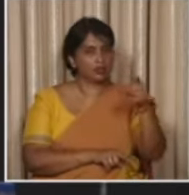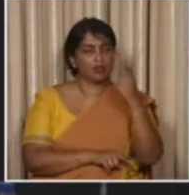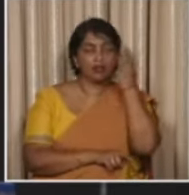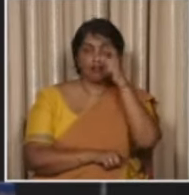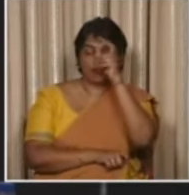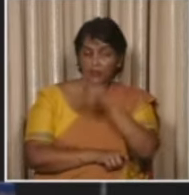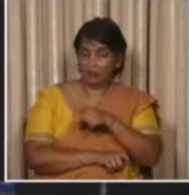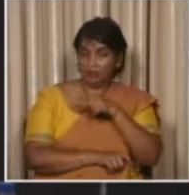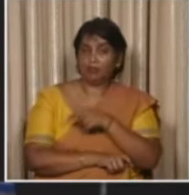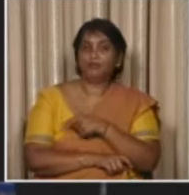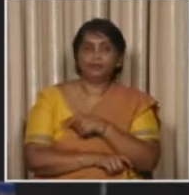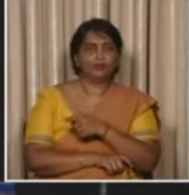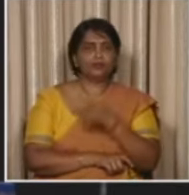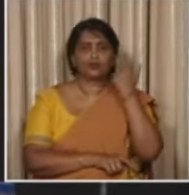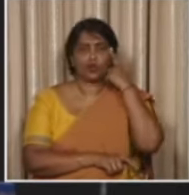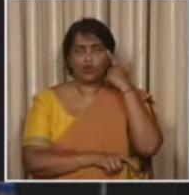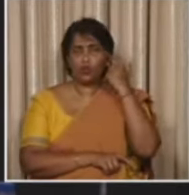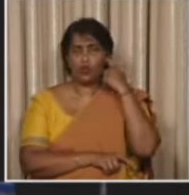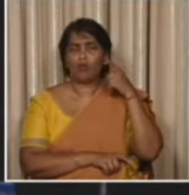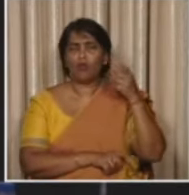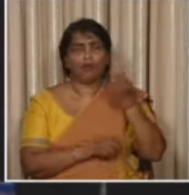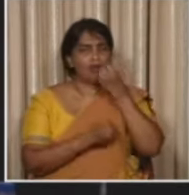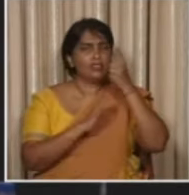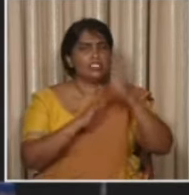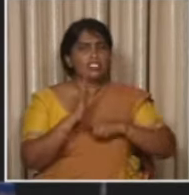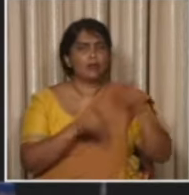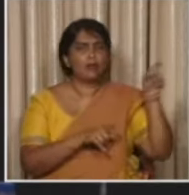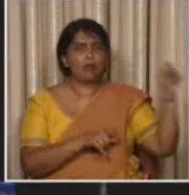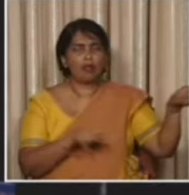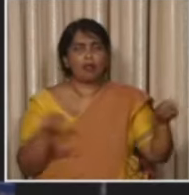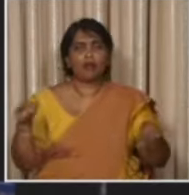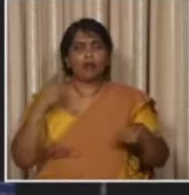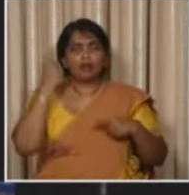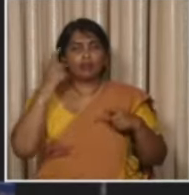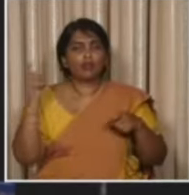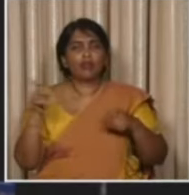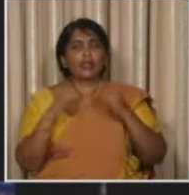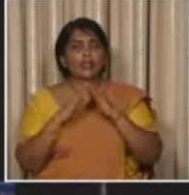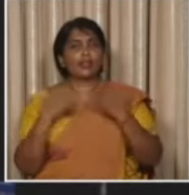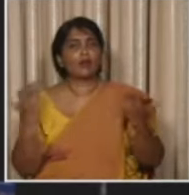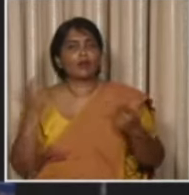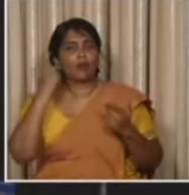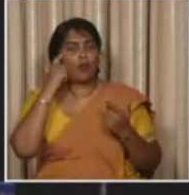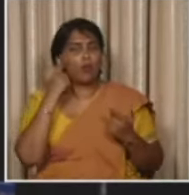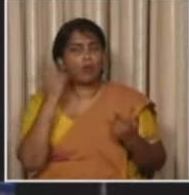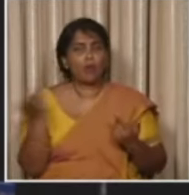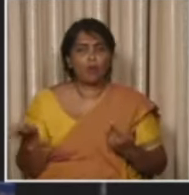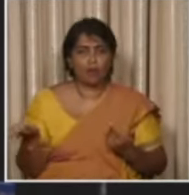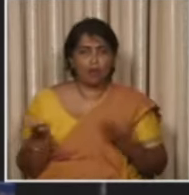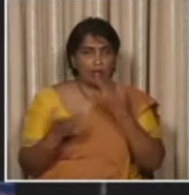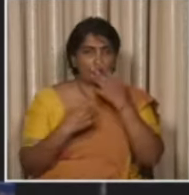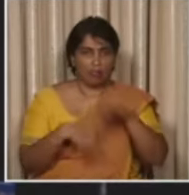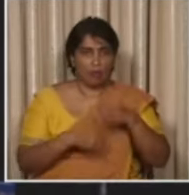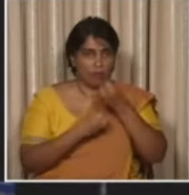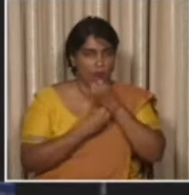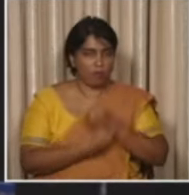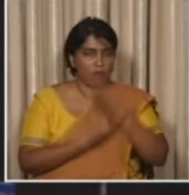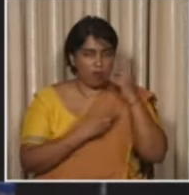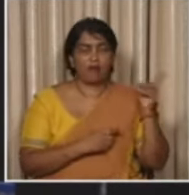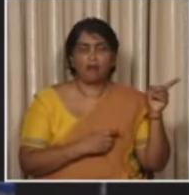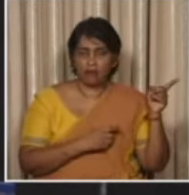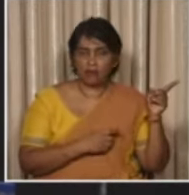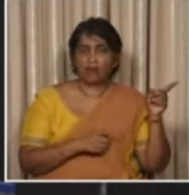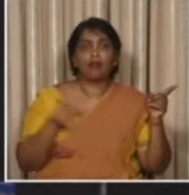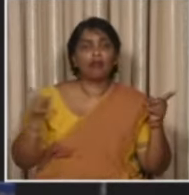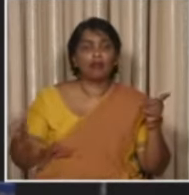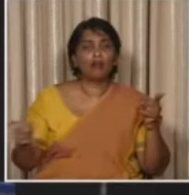නිලධාරීන් කොහොමද දැනන් හිටියේ කවුද ජමීල් කියන්නේ? එයාගේ ගේ කොහෙද තියෙන්නේ? මෙයා දැන් බෝම්බේ පුපුරව ගන්න යන්නේ කියලා